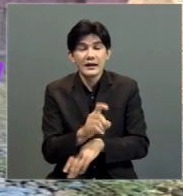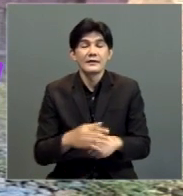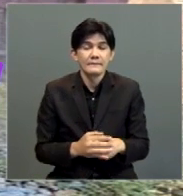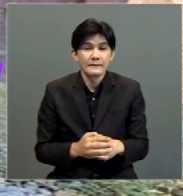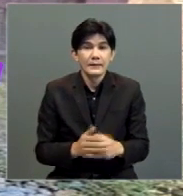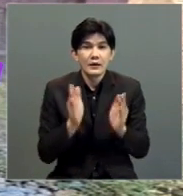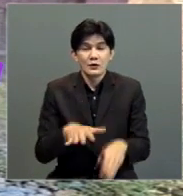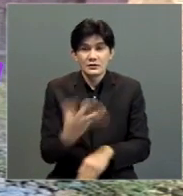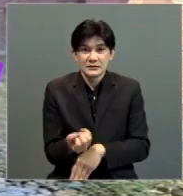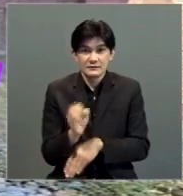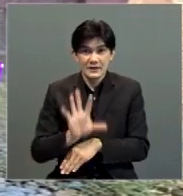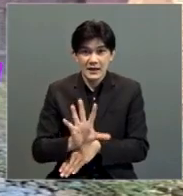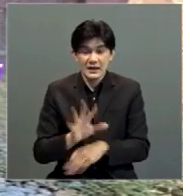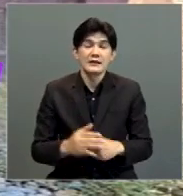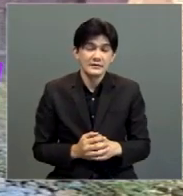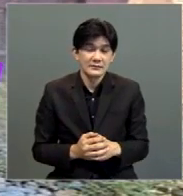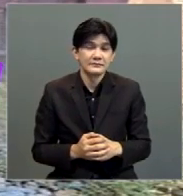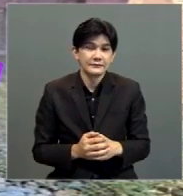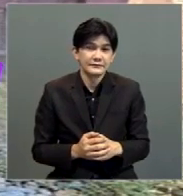เดินทางจากสถานีชุมทางบางซื่อสวยโกลกค่ะทางสำนักงานสาธารณสุขจังหวัดสงขลาตอนนี้มีหนังสือแจ้งให้ผู้โดยสารที่เดินทางมากับขบวนรถขบวนนี้ให้เข้าไปรายงานตัวด่วนหรอคะให้เข้าไปรายงานตัวด่วนๆก็ประกอบด้วยผู้โดยสารที่นั่งมาตู้เดียวกับผู้เสียชีวิตซึ่งมีถึง15